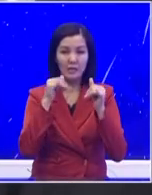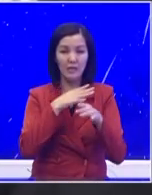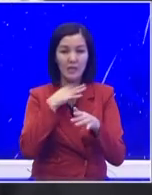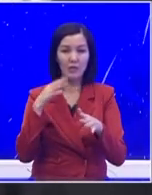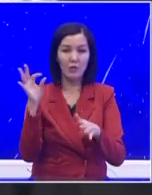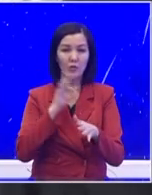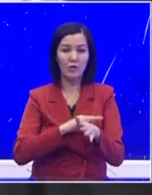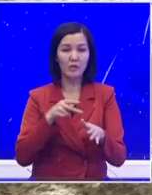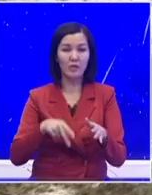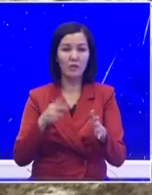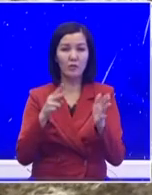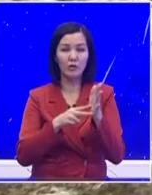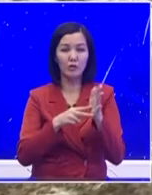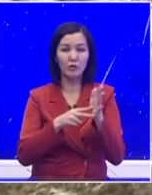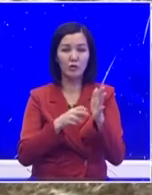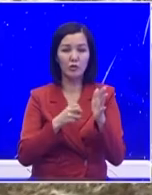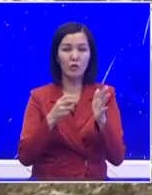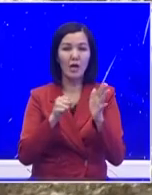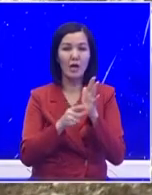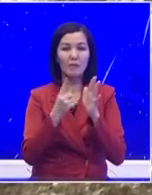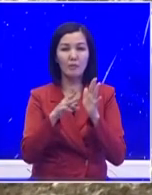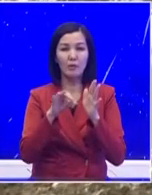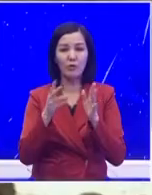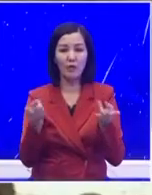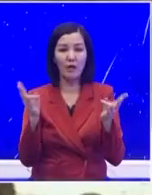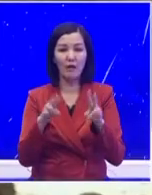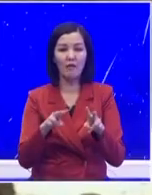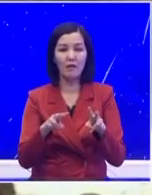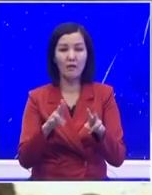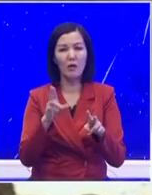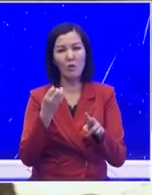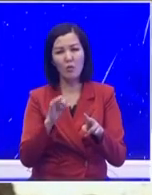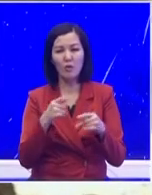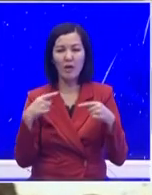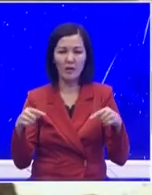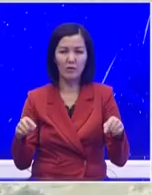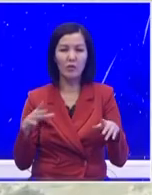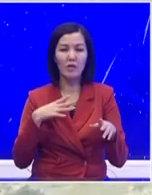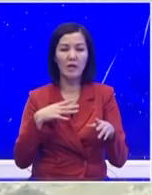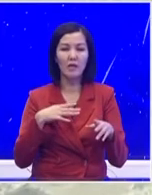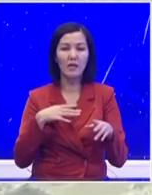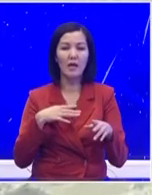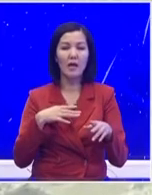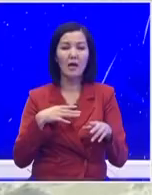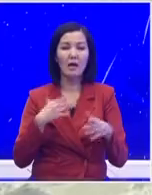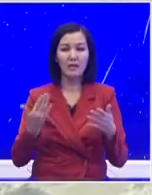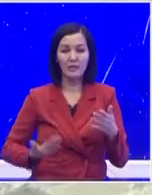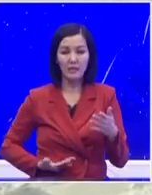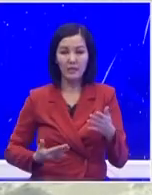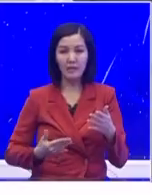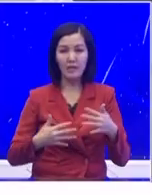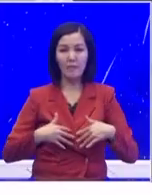үлесі 2761 тонна болса, қалғаны ұсақ малға тиесілі. Ал тірідей жөнелтілген төрт түліктің